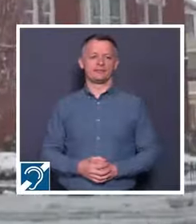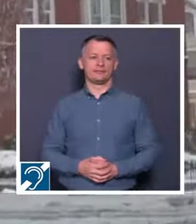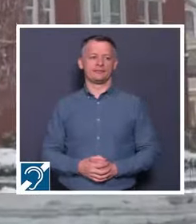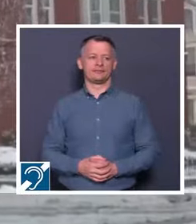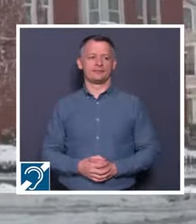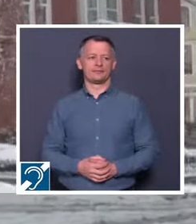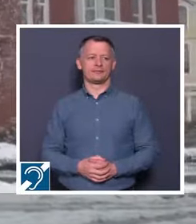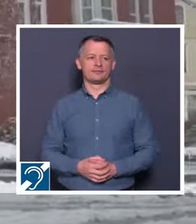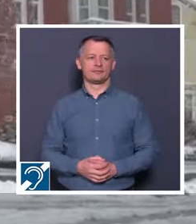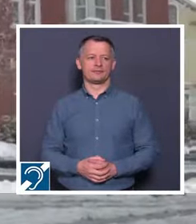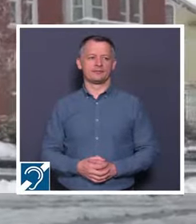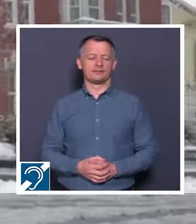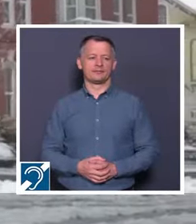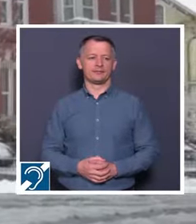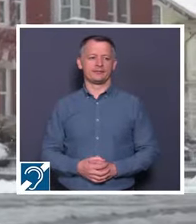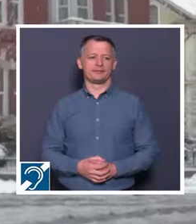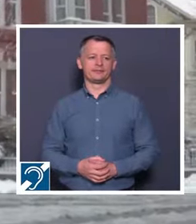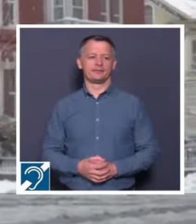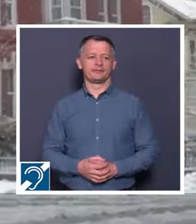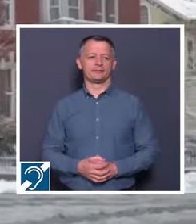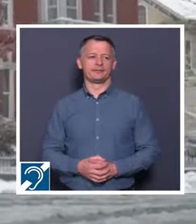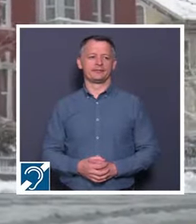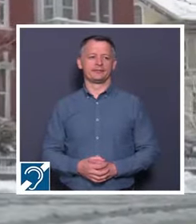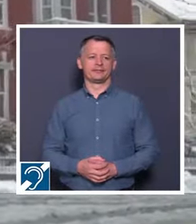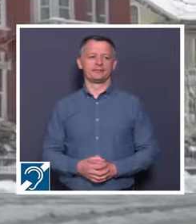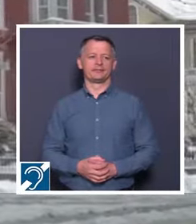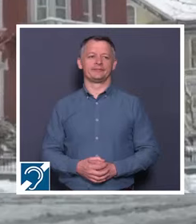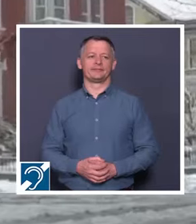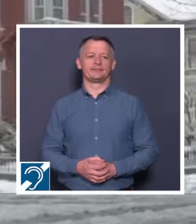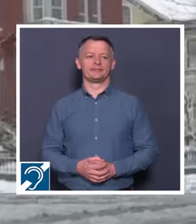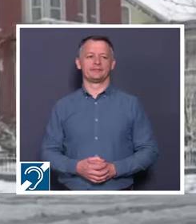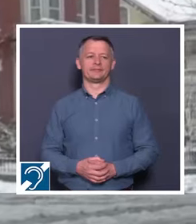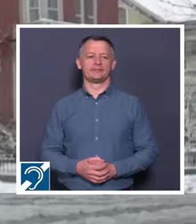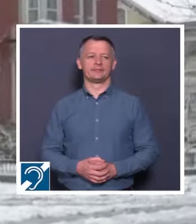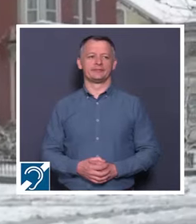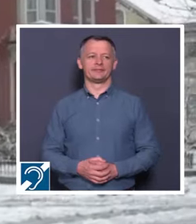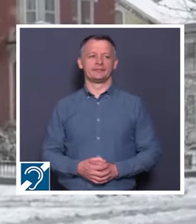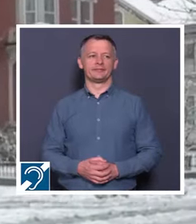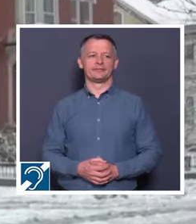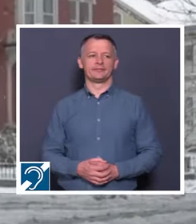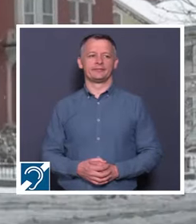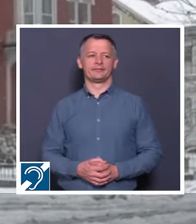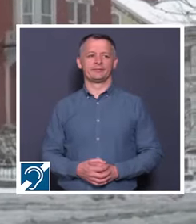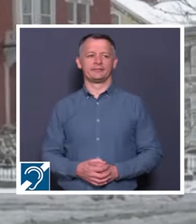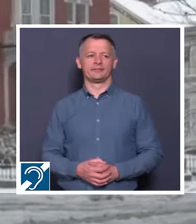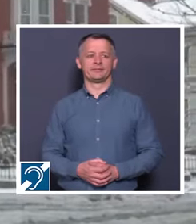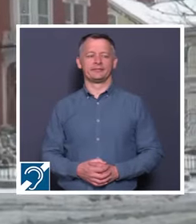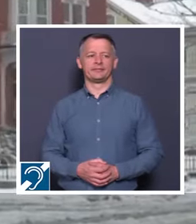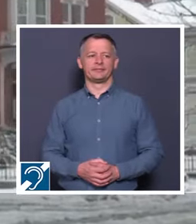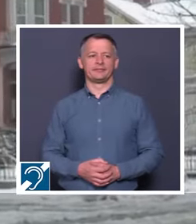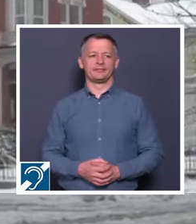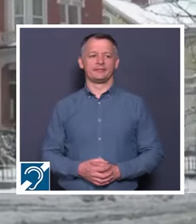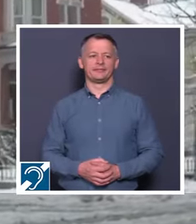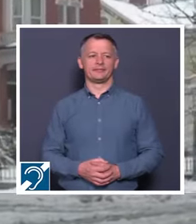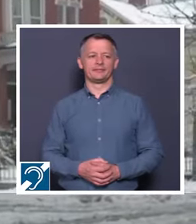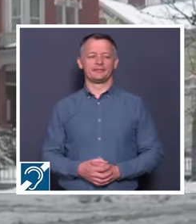It's special to get snow in April and to be able to get out and enjoy it, you know. It's fun being a Mainer. But we've been missing snow, so